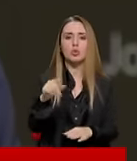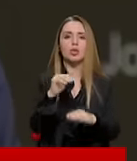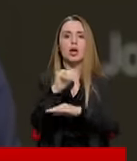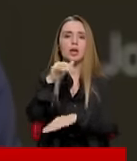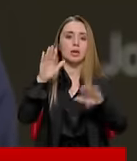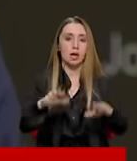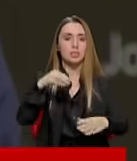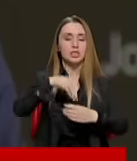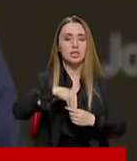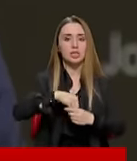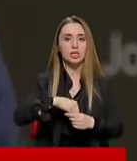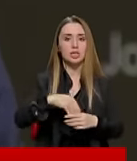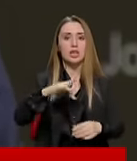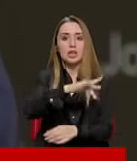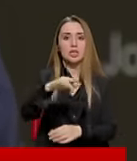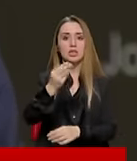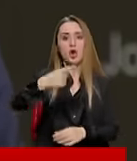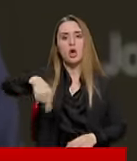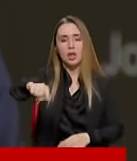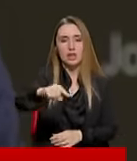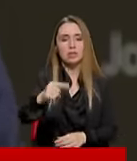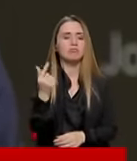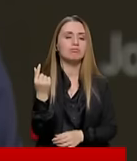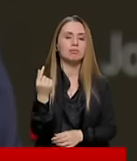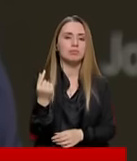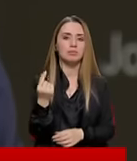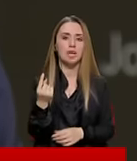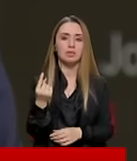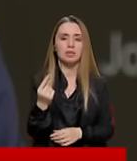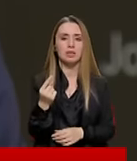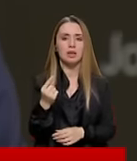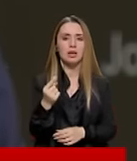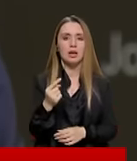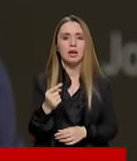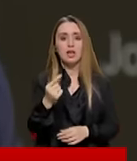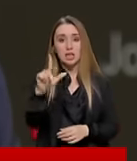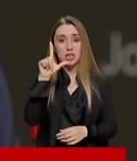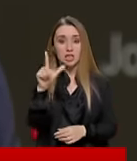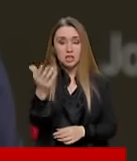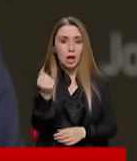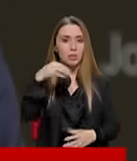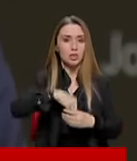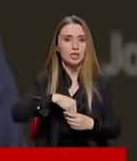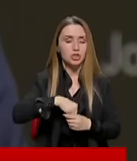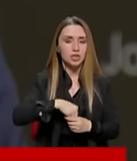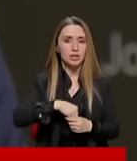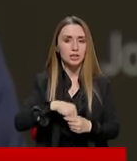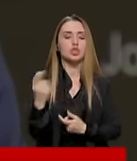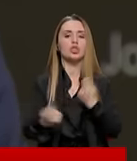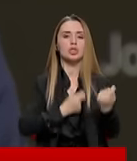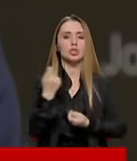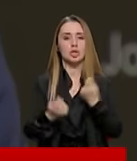kalması için işsiz kalanların da hiç olmazsa En azından beşeri ihtiyaçlarını karşılamaları için de